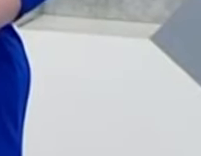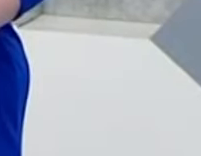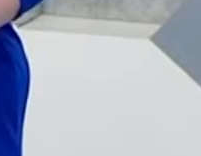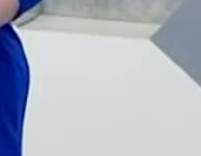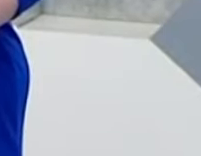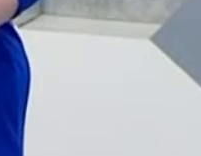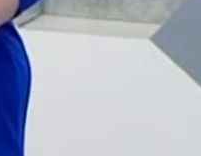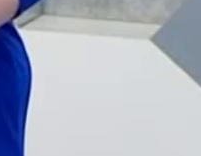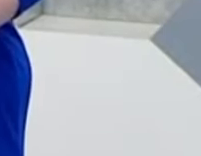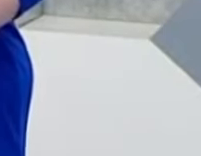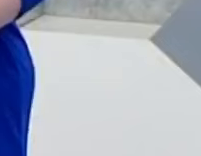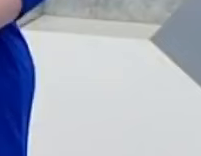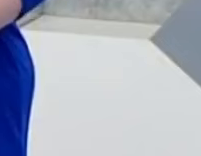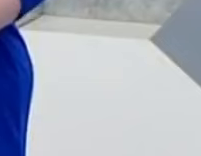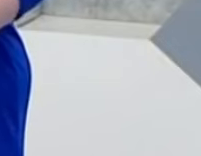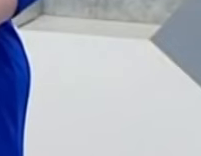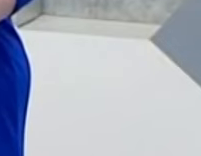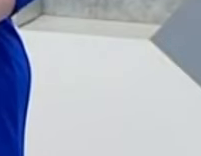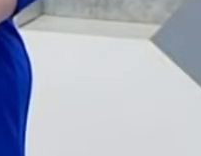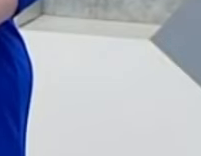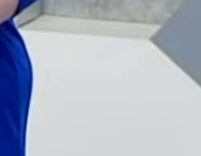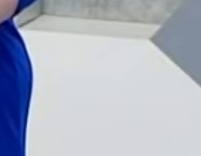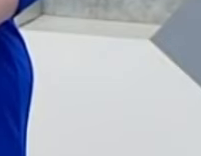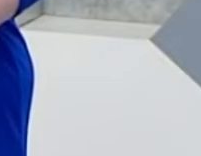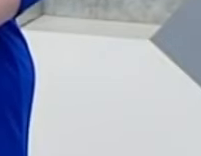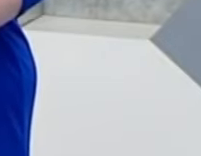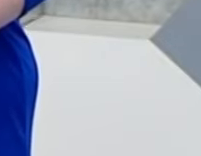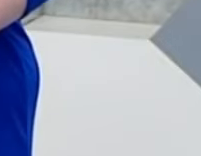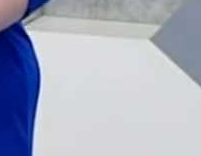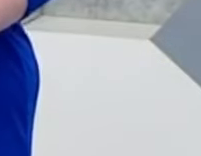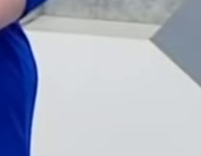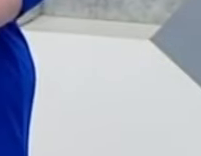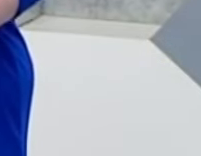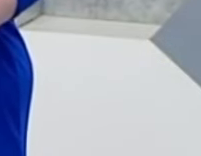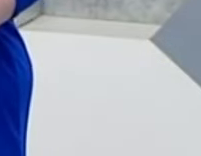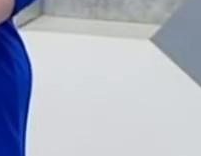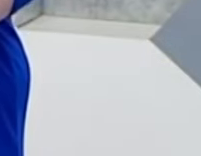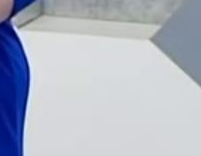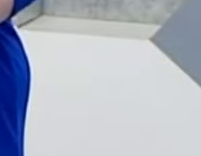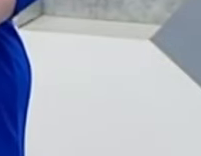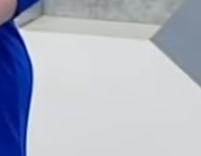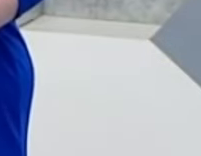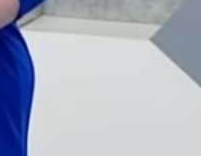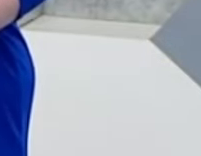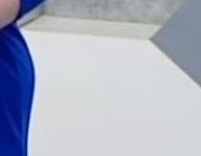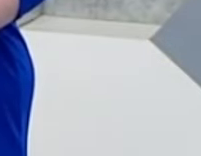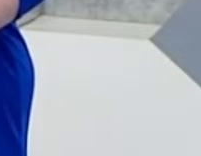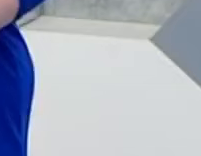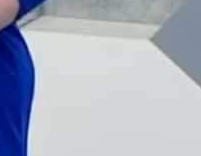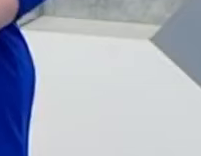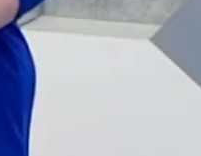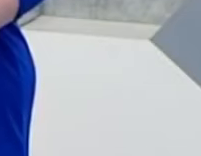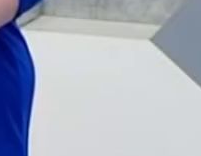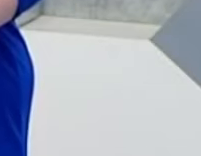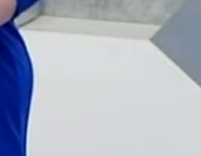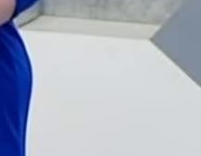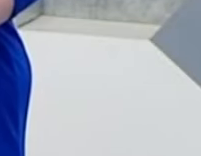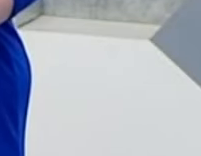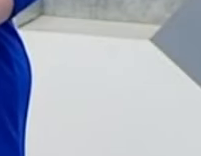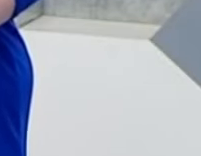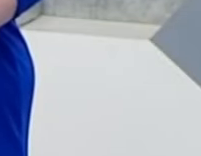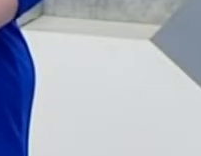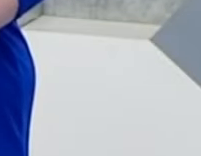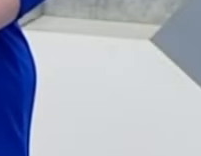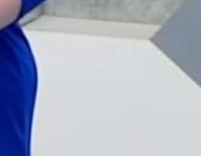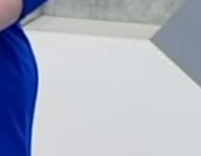Kapuso, para sa mga maiinit na balita, mag-subscribe sa GMA Integrated News sa YouTube. Sa mga kapuso naman abroad, subaybayan nyo kami sa